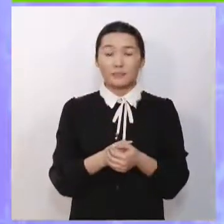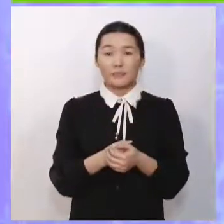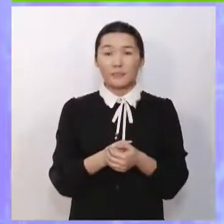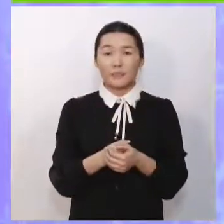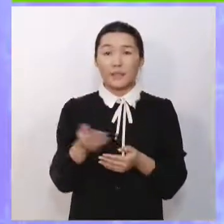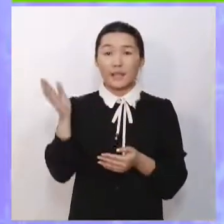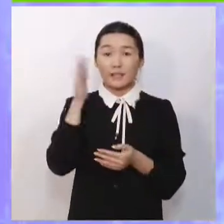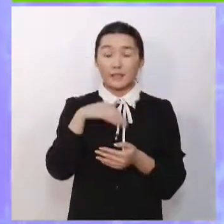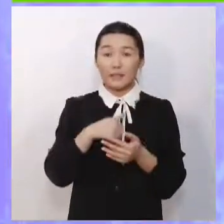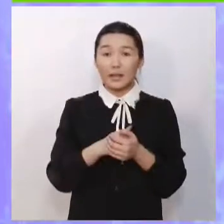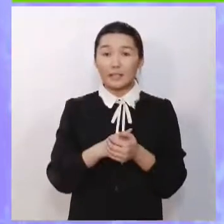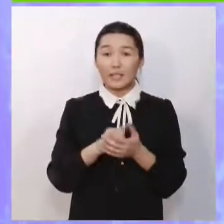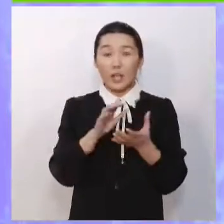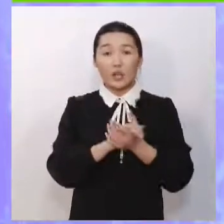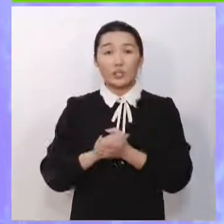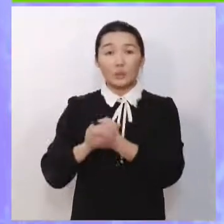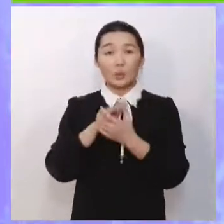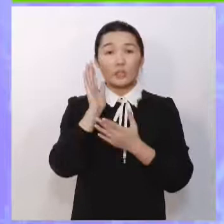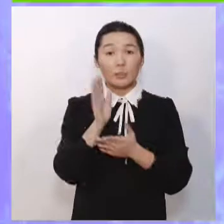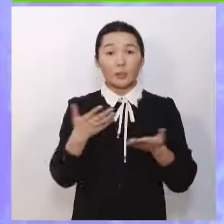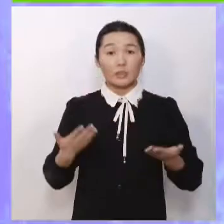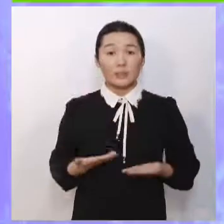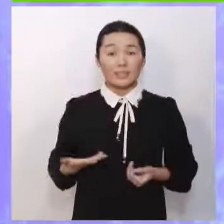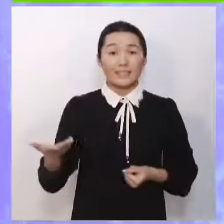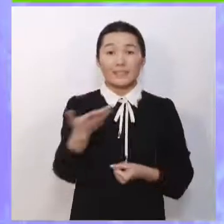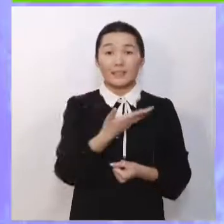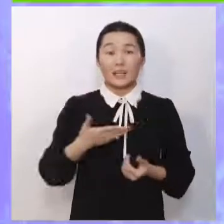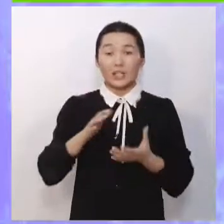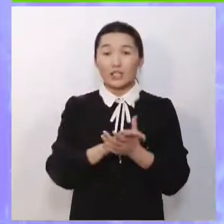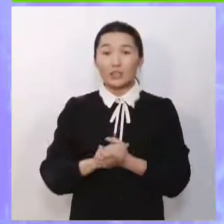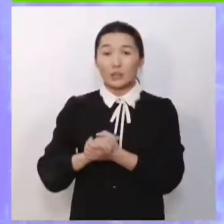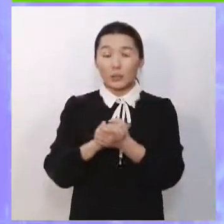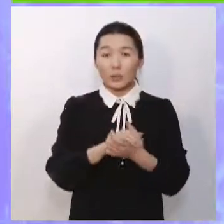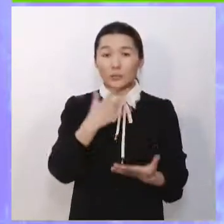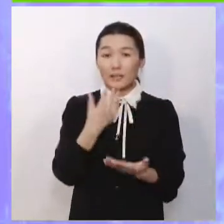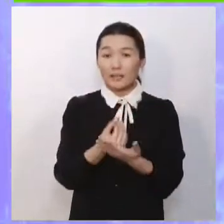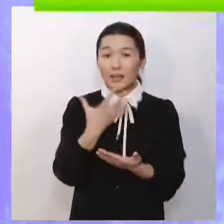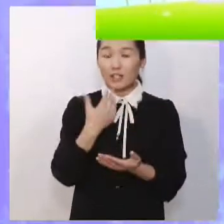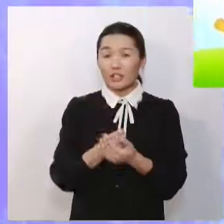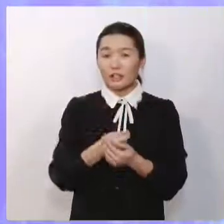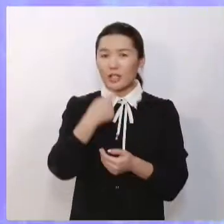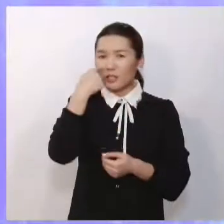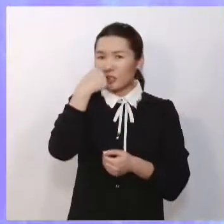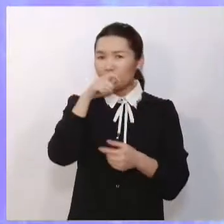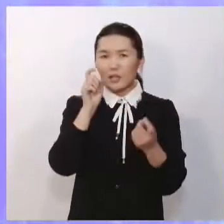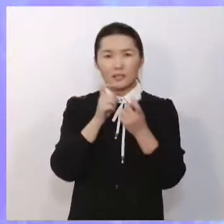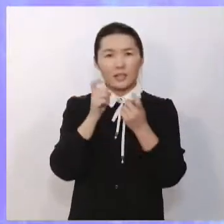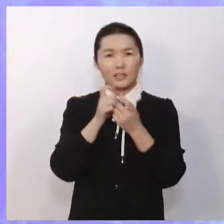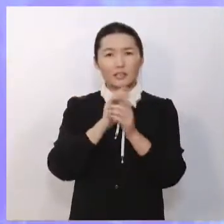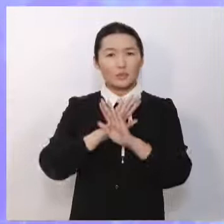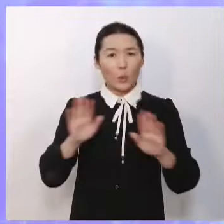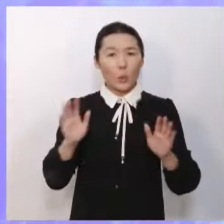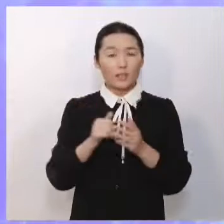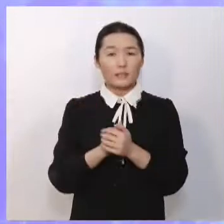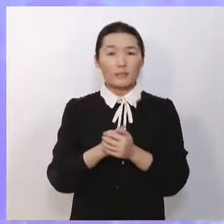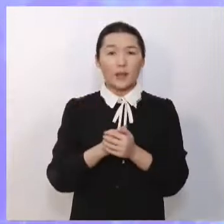Давайте дружно будем жить и нашей дружбой дорожить, и никогда не ссориться.